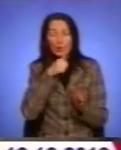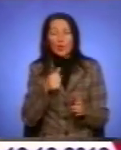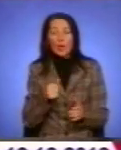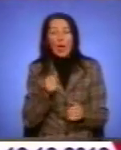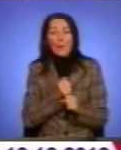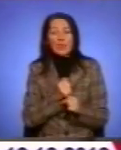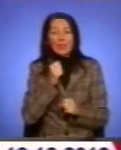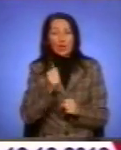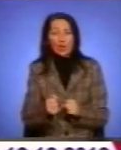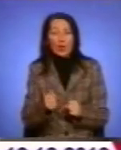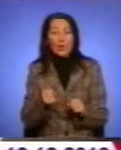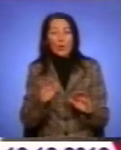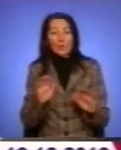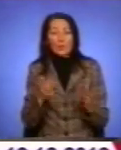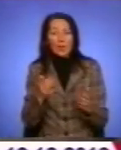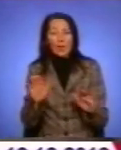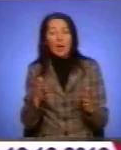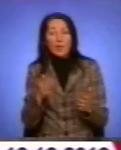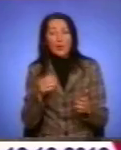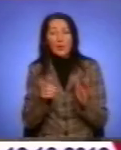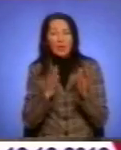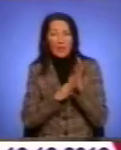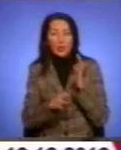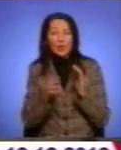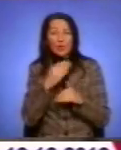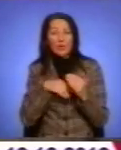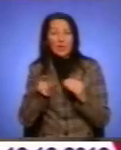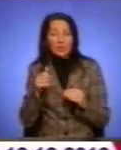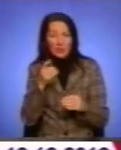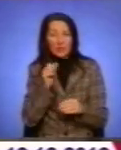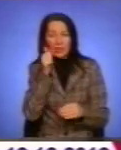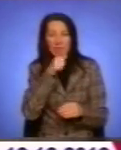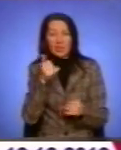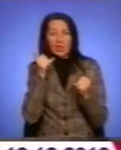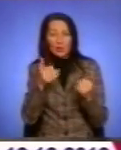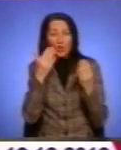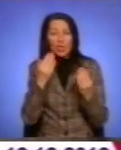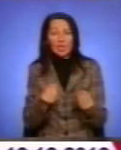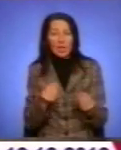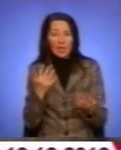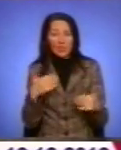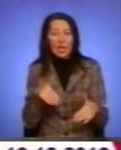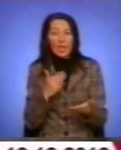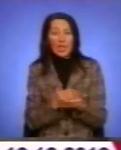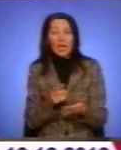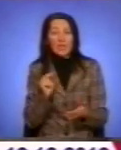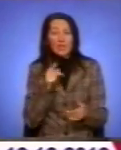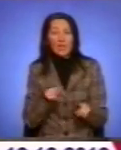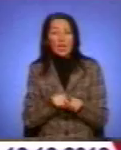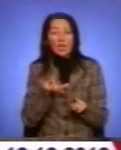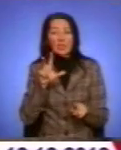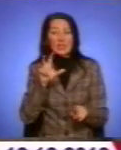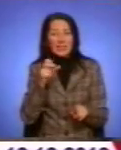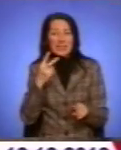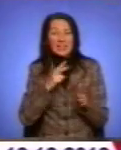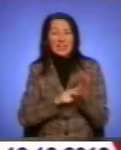так, працевлаштовувалось раптом 90 інвалідів за рік. А на сьогоднішній день ми можемо сказати, що вже є цифра така, як